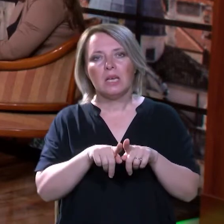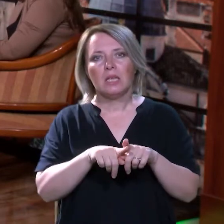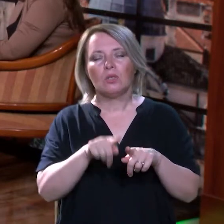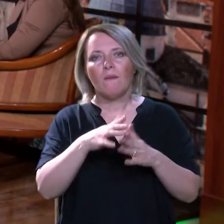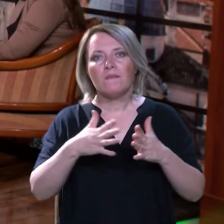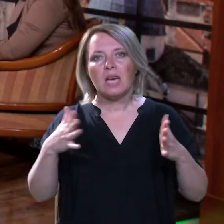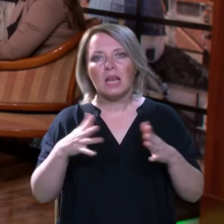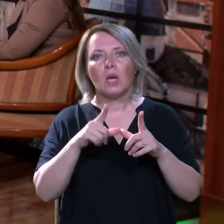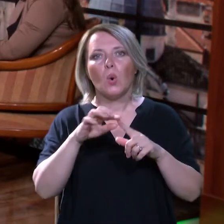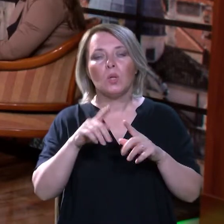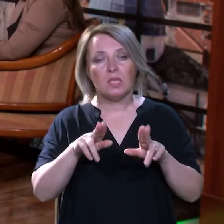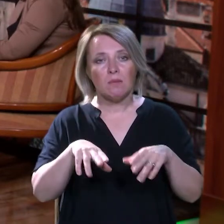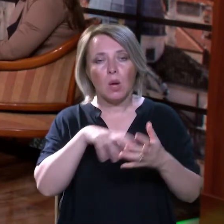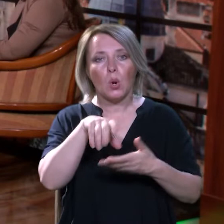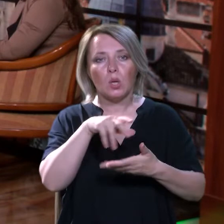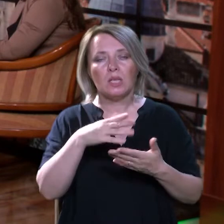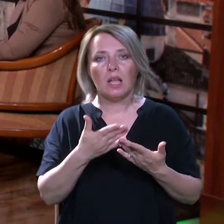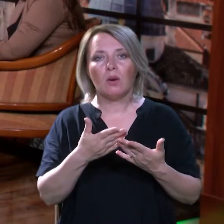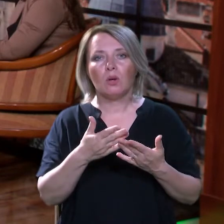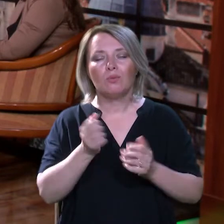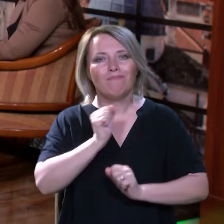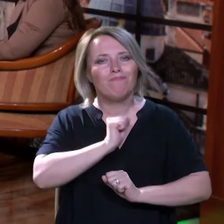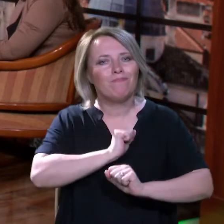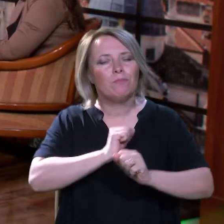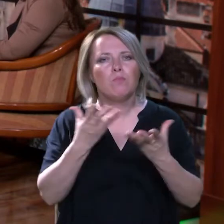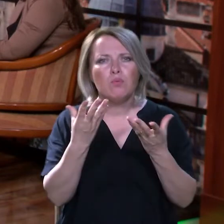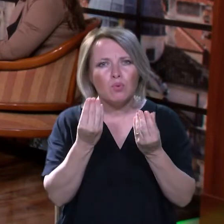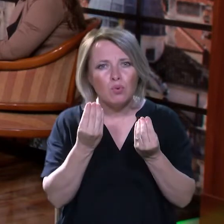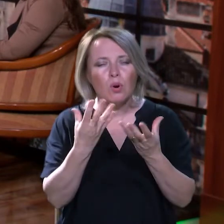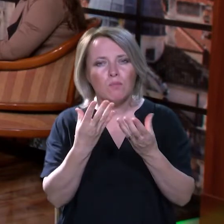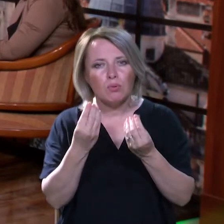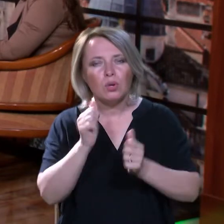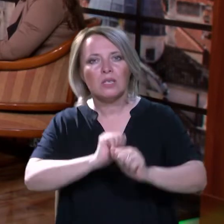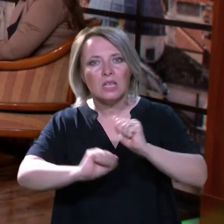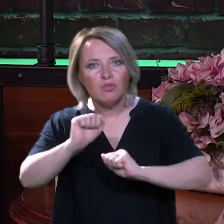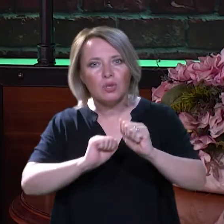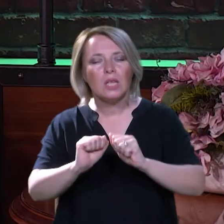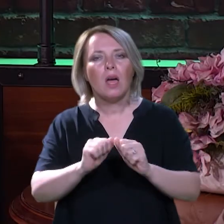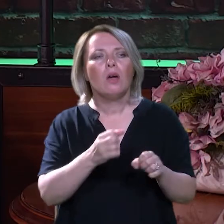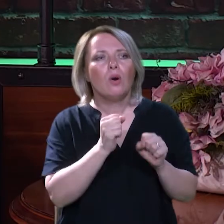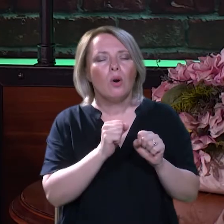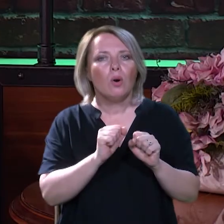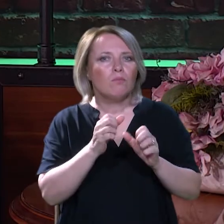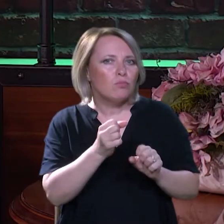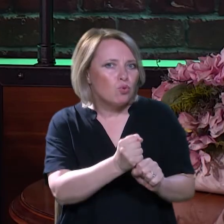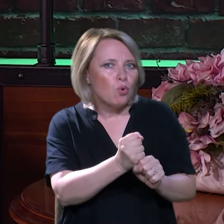tu veliki utjecaj imaju roditelji koji su prezaštićujući, koji previše čuvaju i zaštićuju svoju djecu da